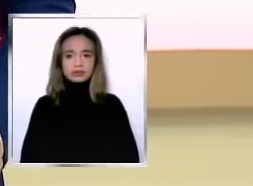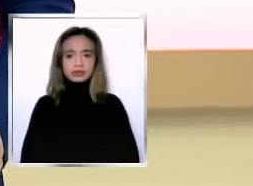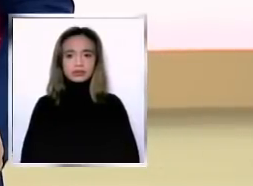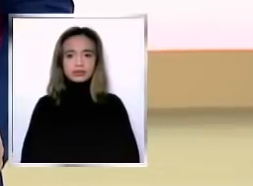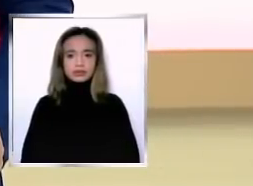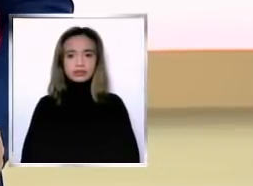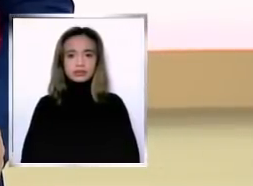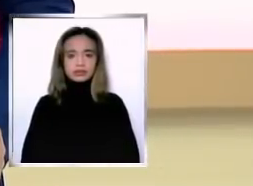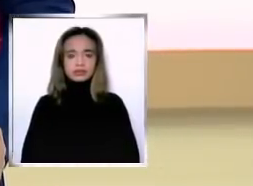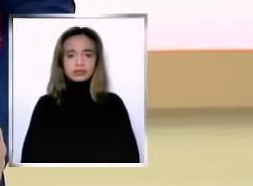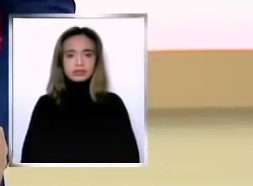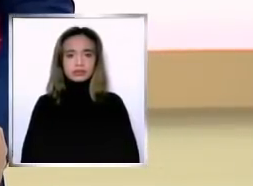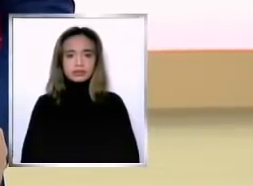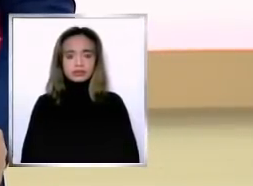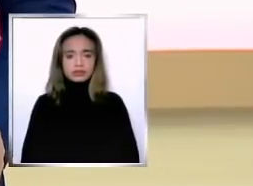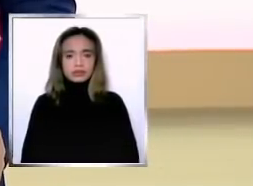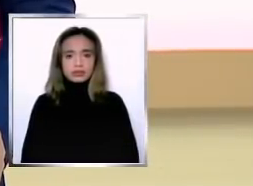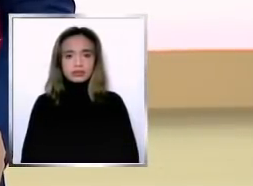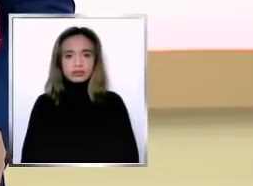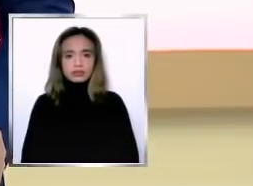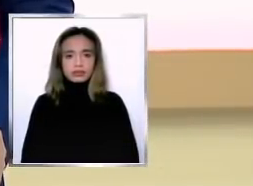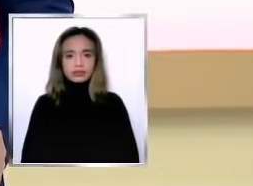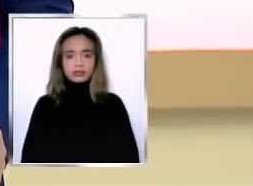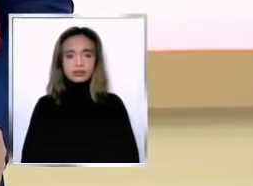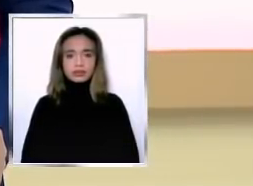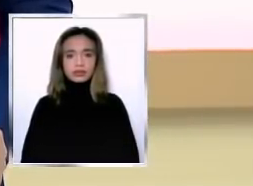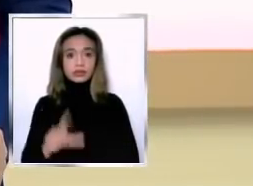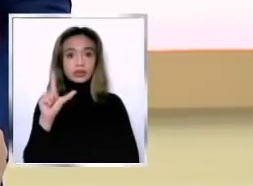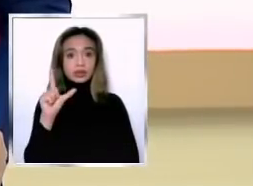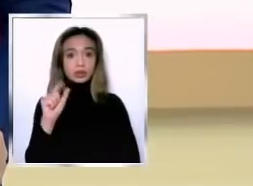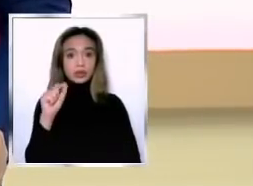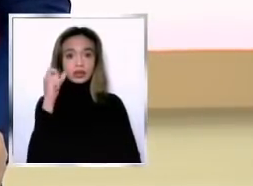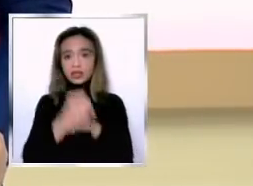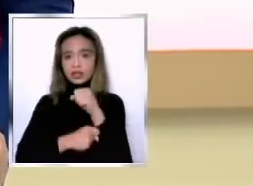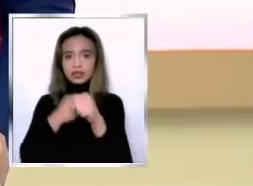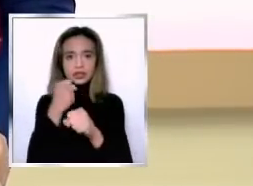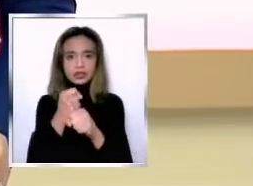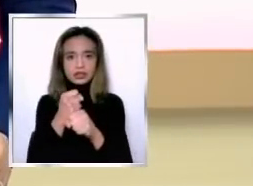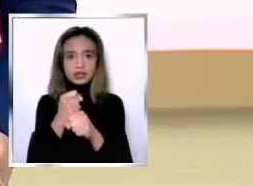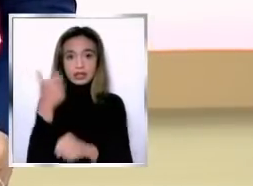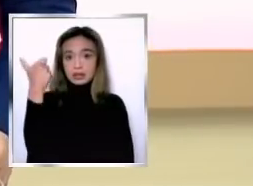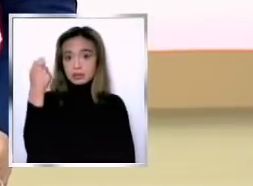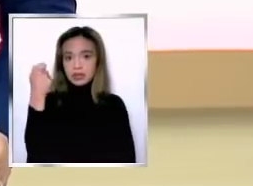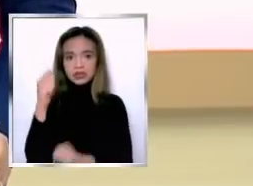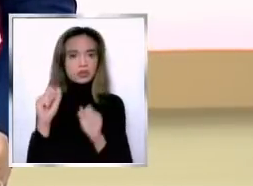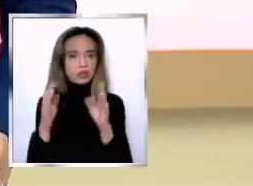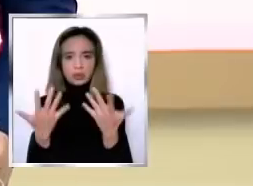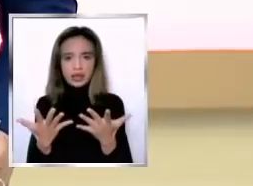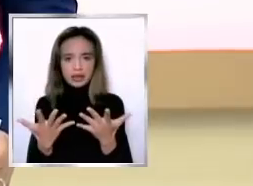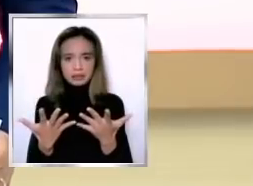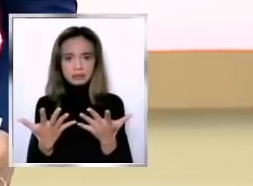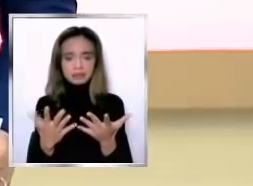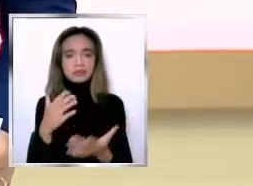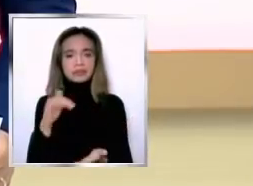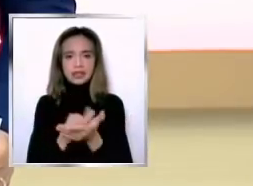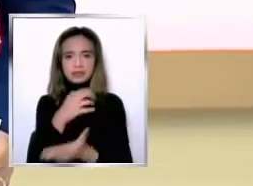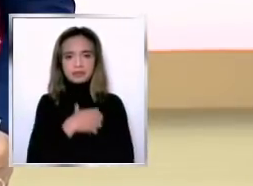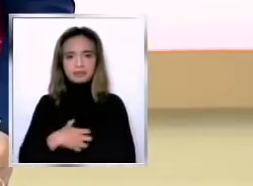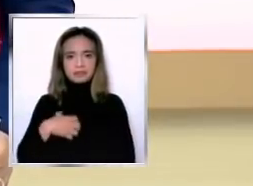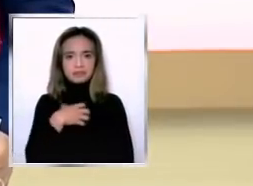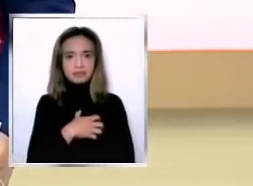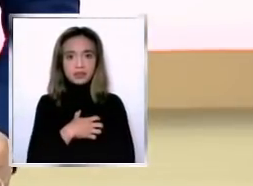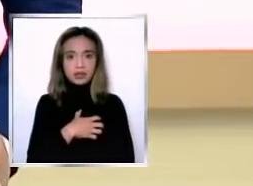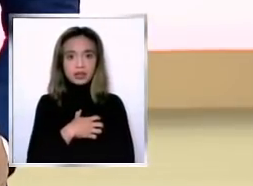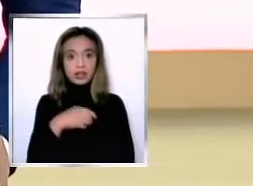Inirereklamo ang halos 2 taong pensyon na di raw natatanggap ng isang senior citizen. Ang dahilan, napasama umano siya sa listahan ng